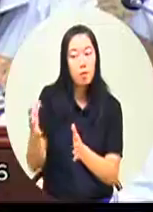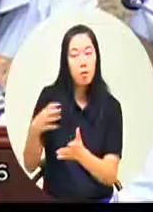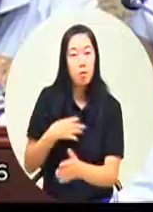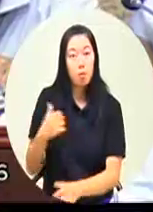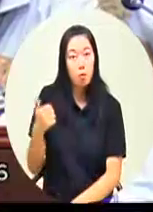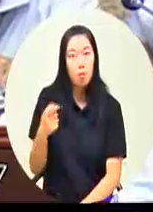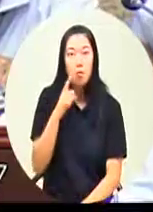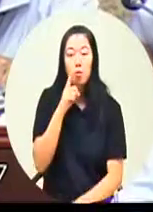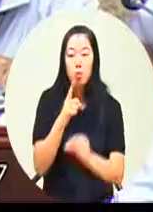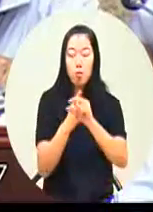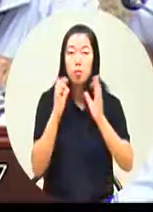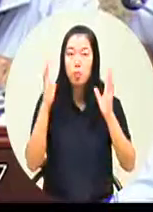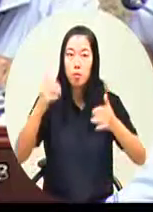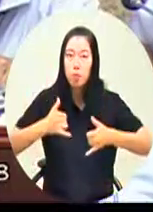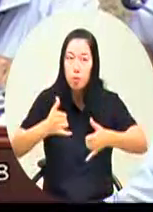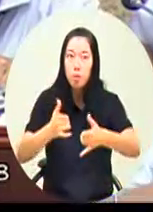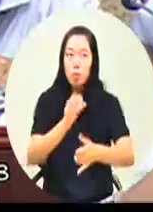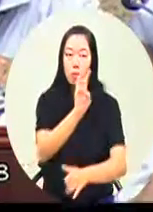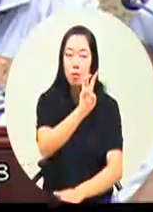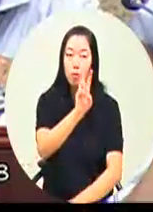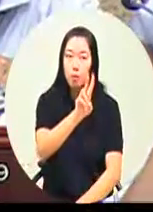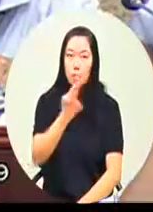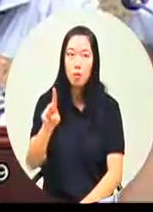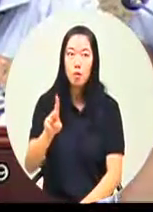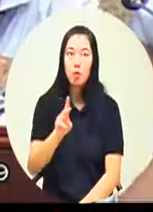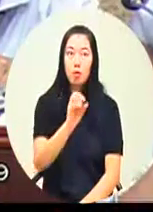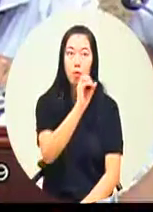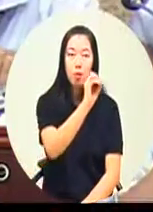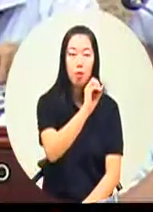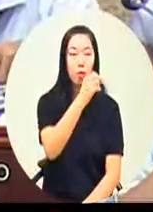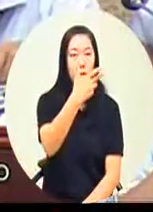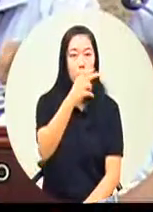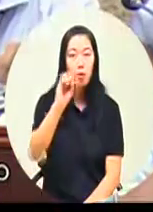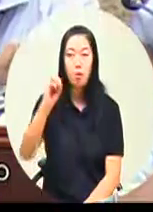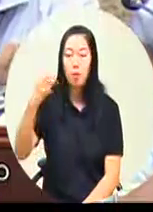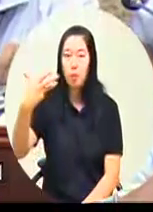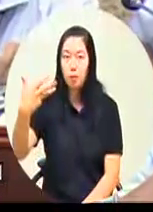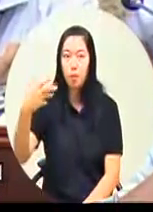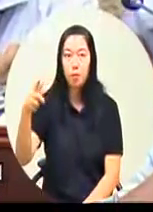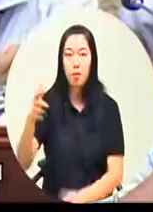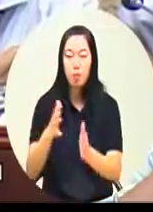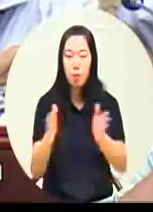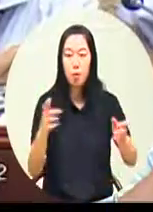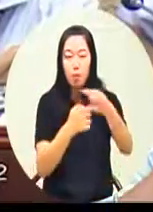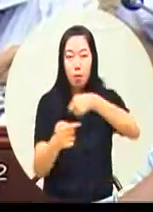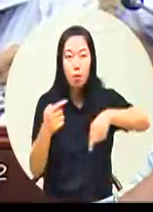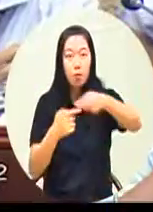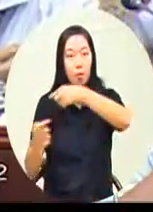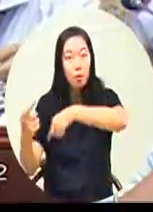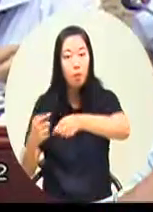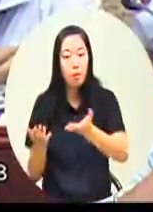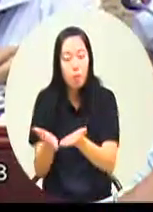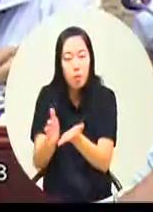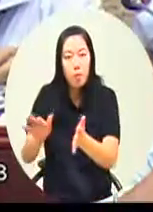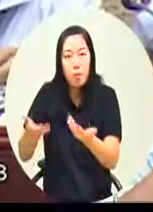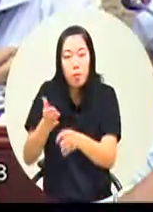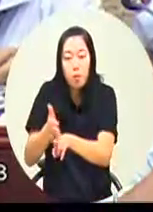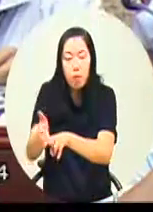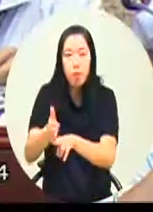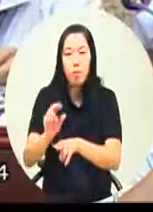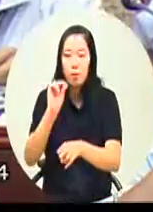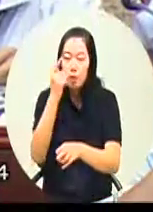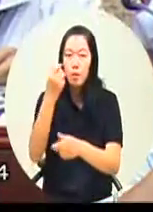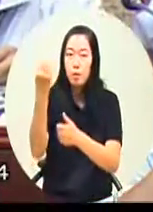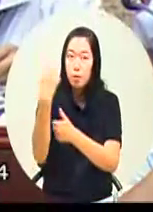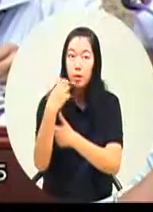我们中正路 C32 跟就是我们 O7O8 之间那比尔间转乘的这一部分，你也特别给我们一些指